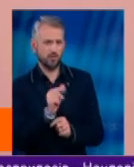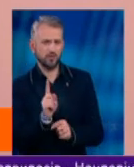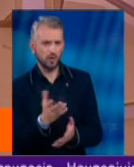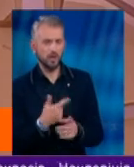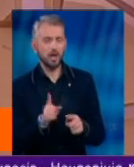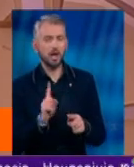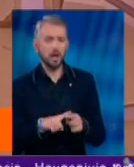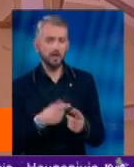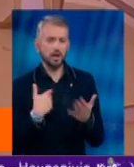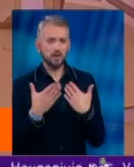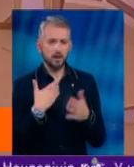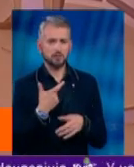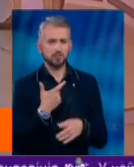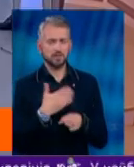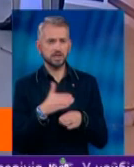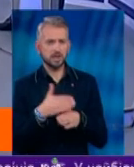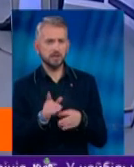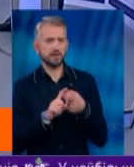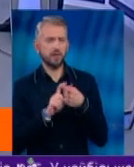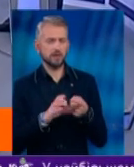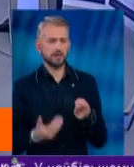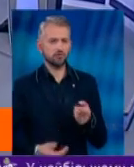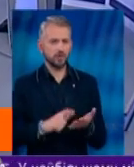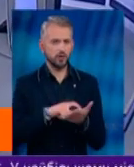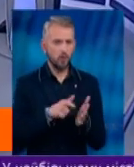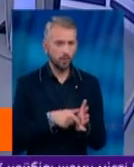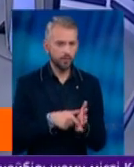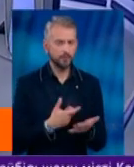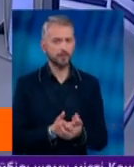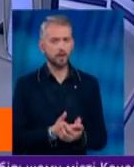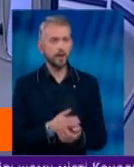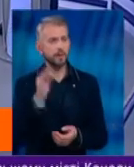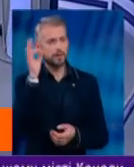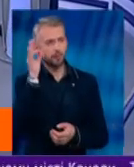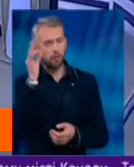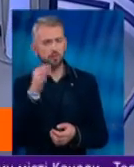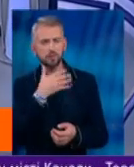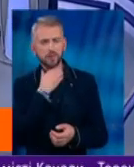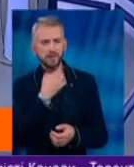это касается более, то есть кредитов, там, связанных с жильем. Угу. То есть мы вспомним кризис 2008 года, либо